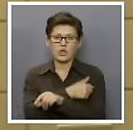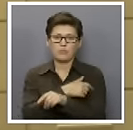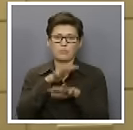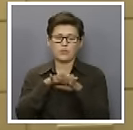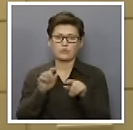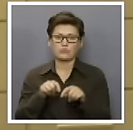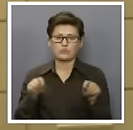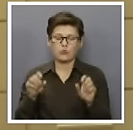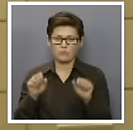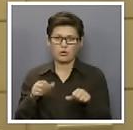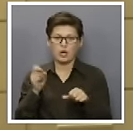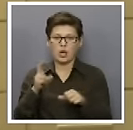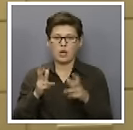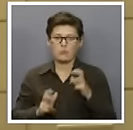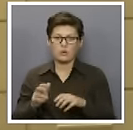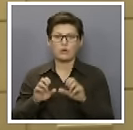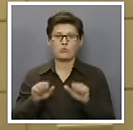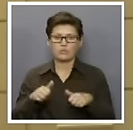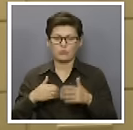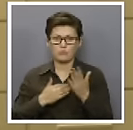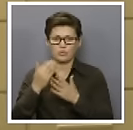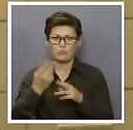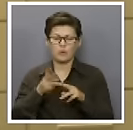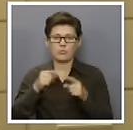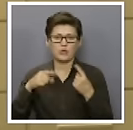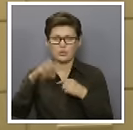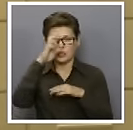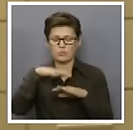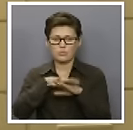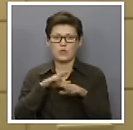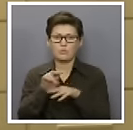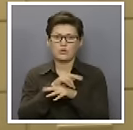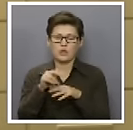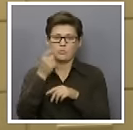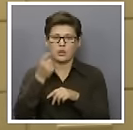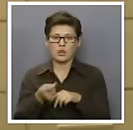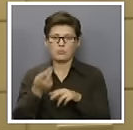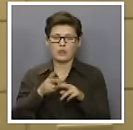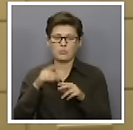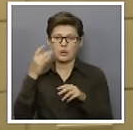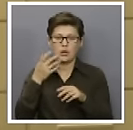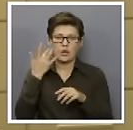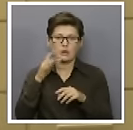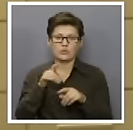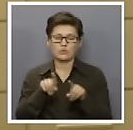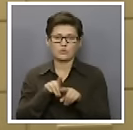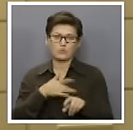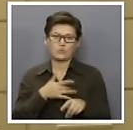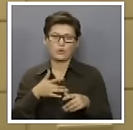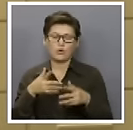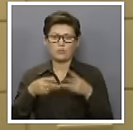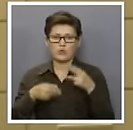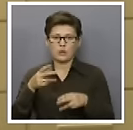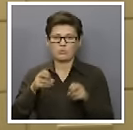ашуға мүдделі, академия құруға да ынтасы жоғары. Бұдан өзге елімізде емделу арзан. Мәселен, ақша азаматы жүрегіне отан Алматыда